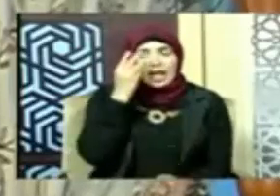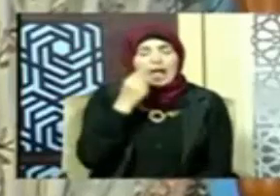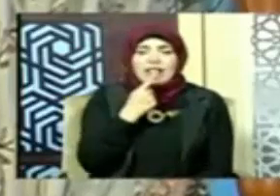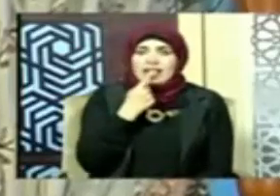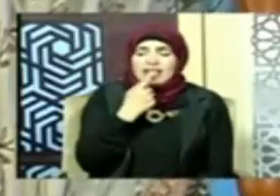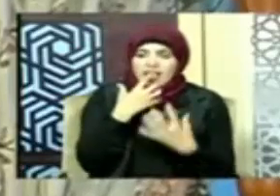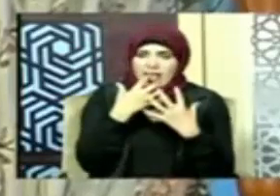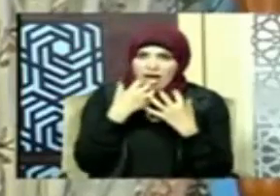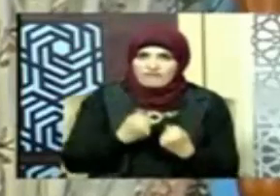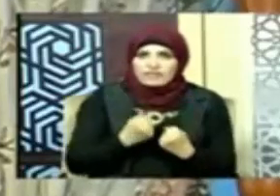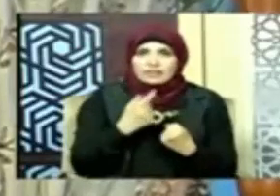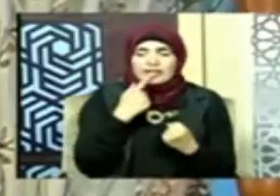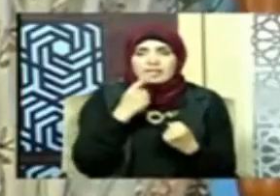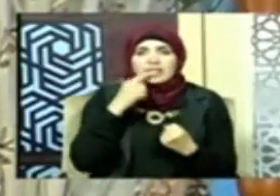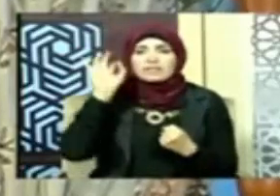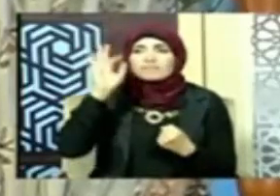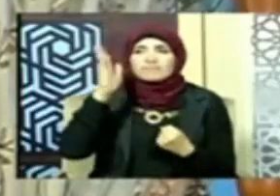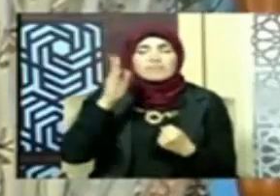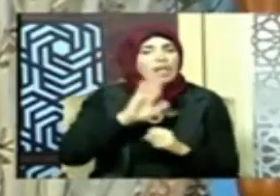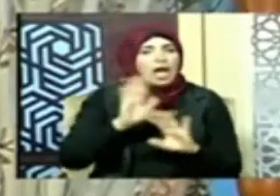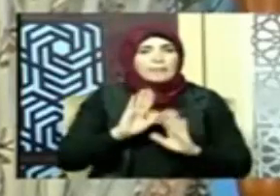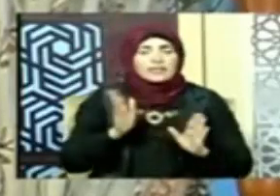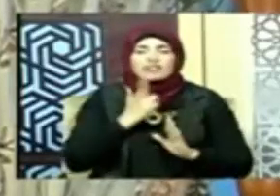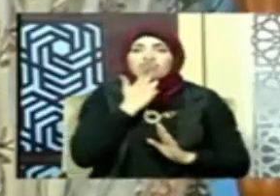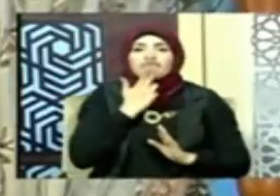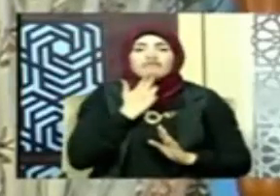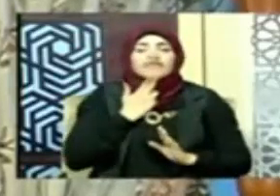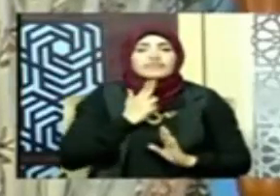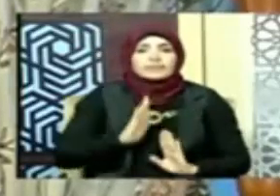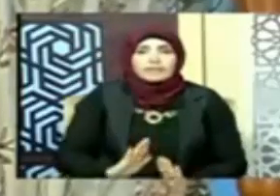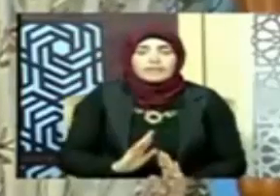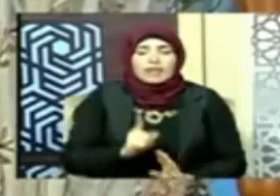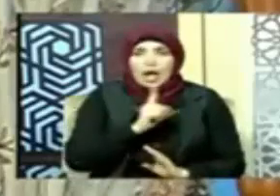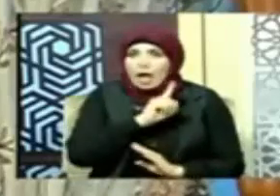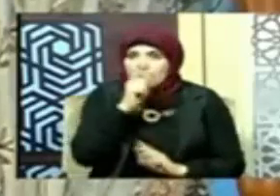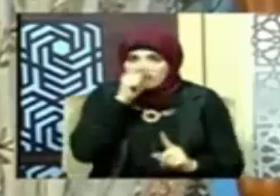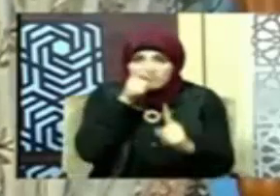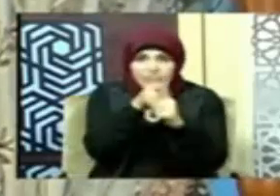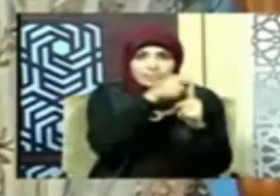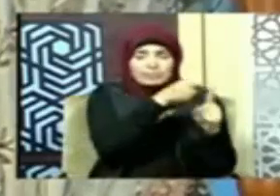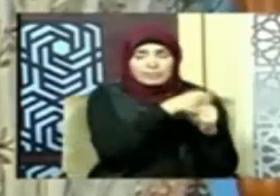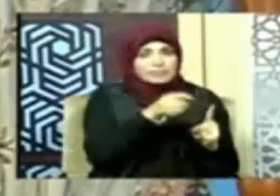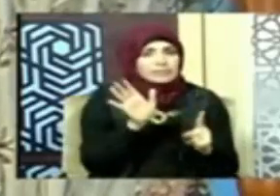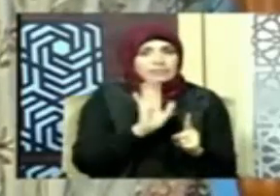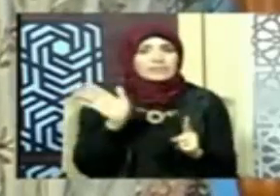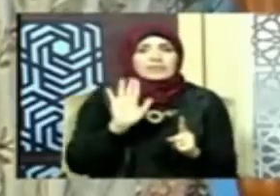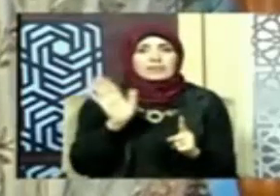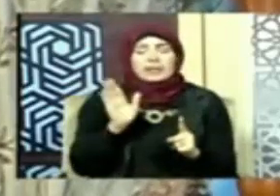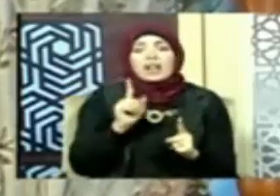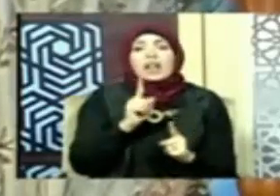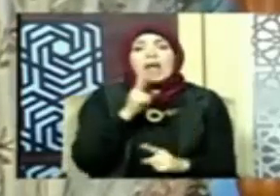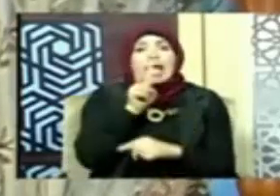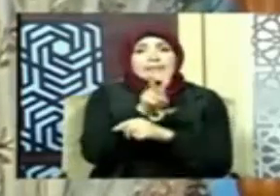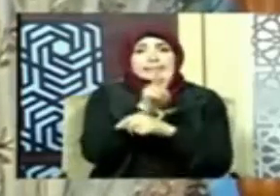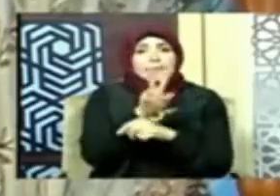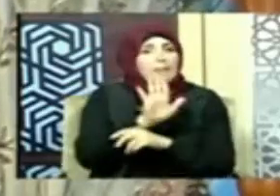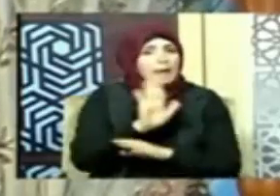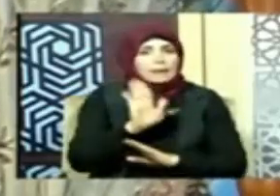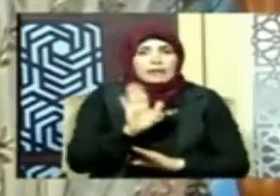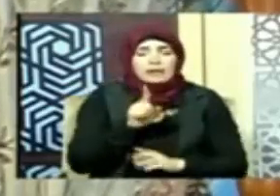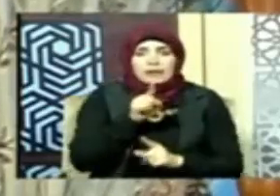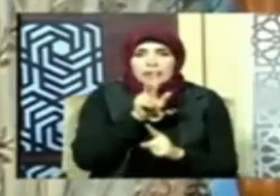اللسان، عف القول، لا يفتري على احد ولا يكذب.